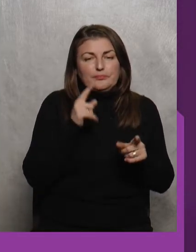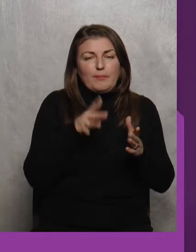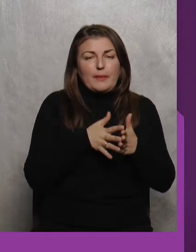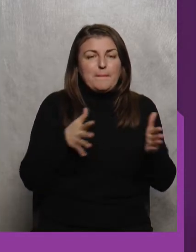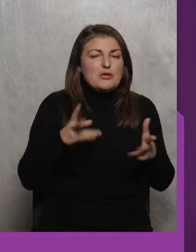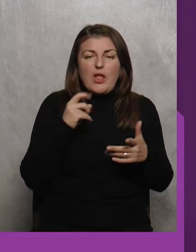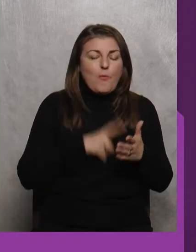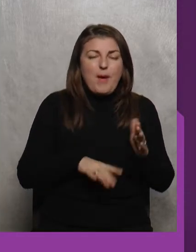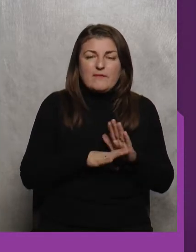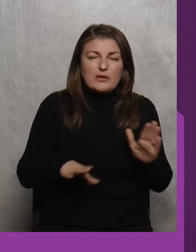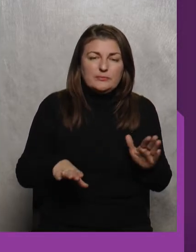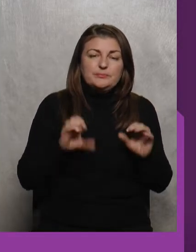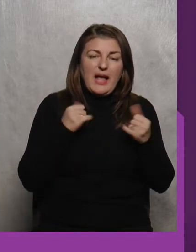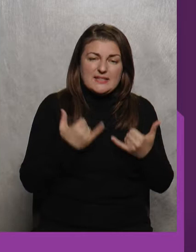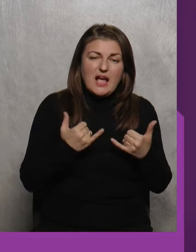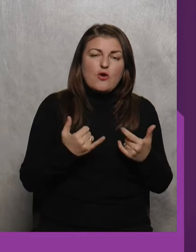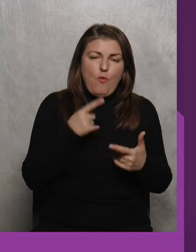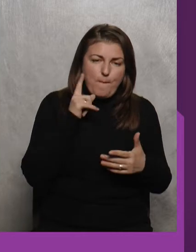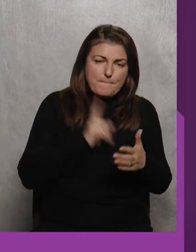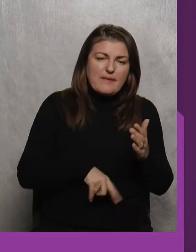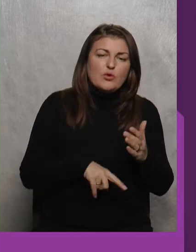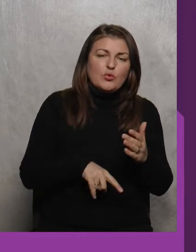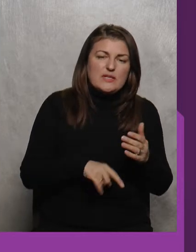більш невпевнено, а зараз впевнено